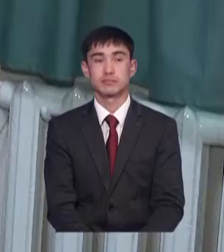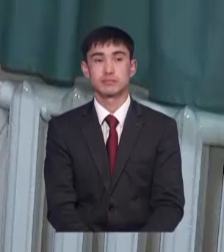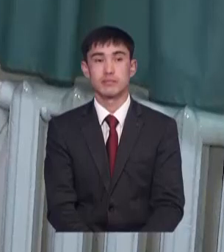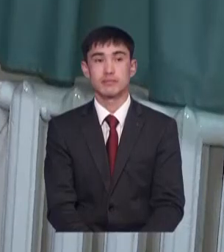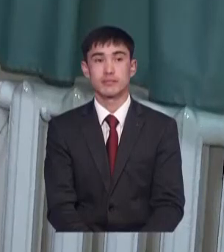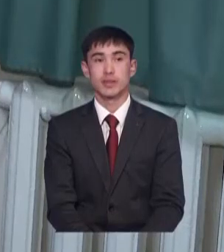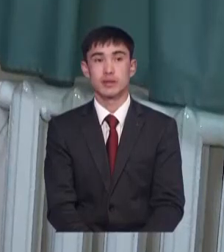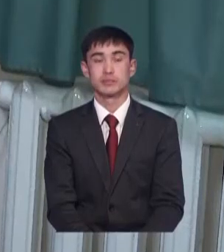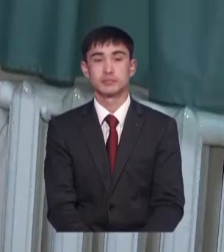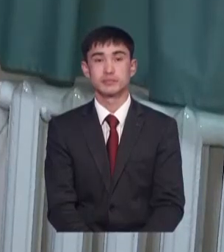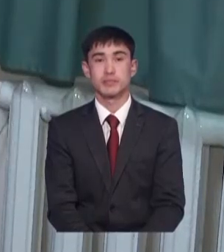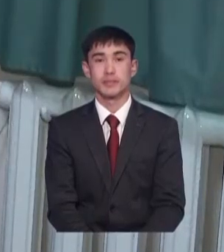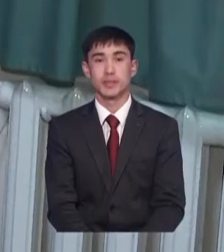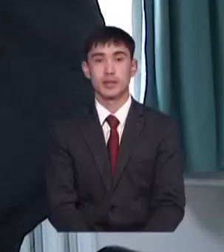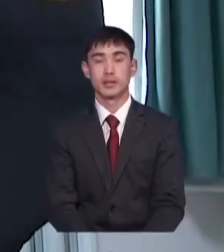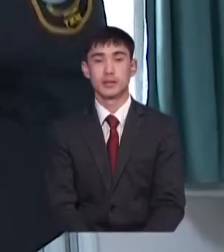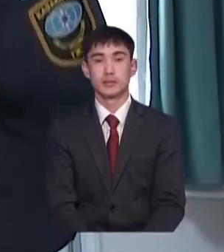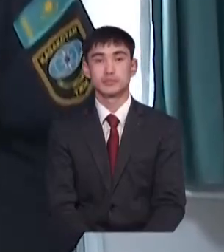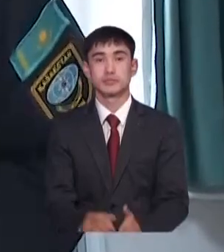Все хорошо принято. Выезжаем.